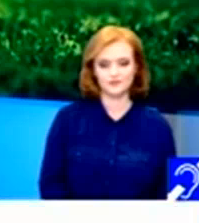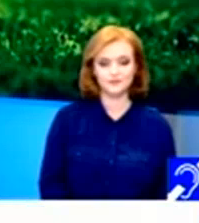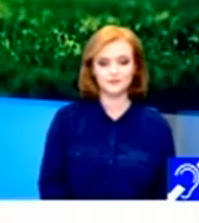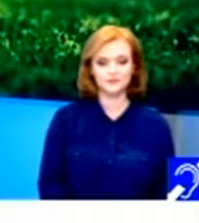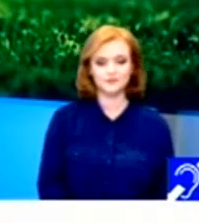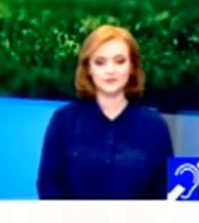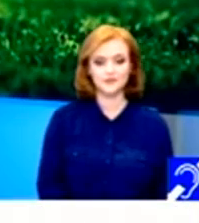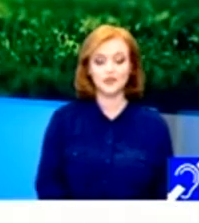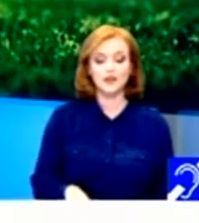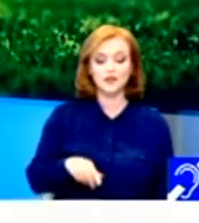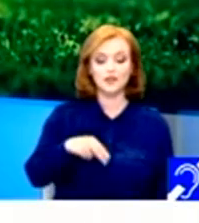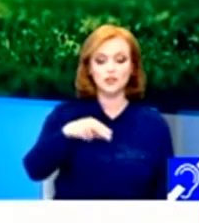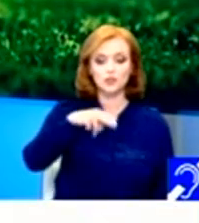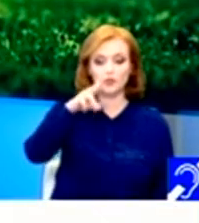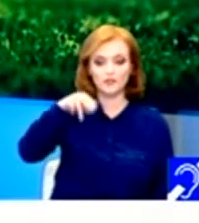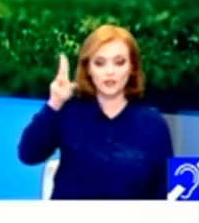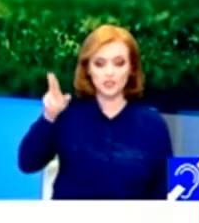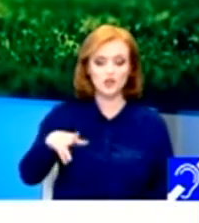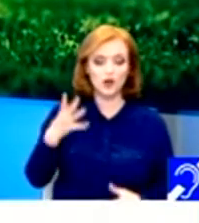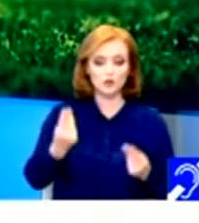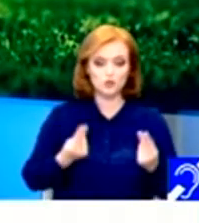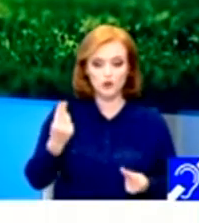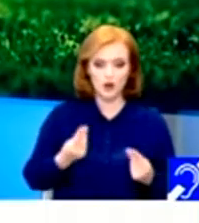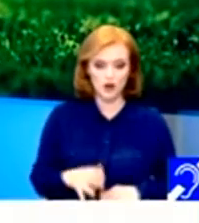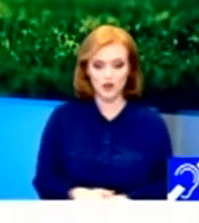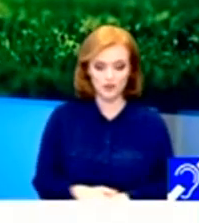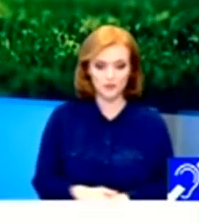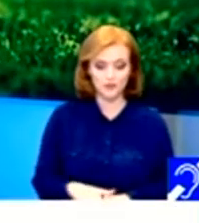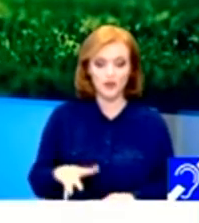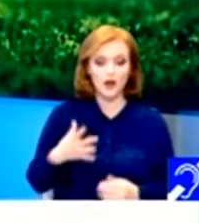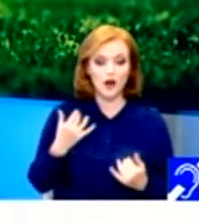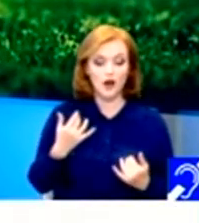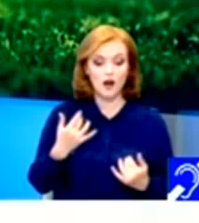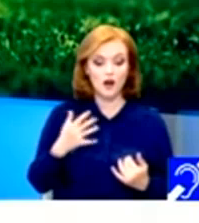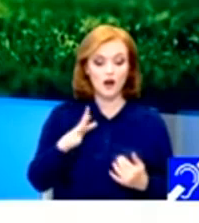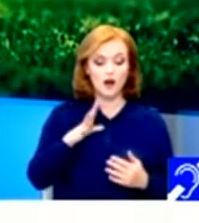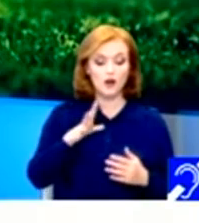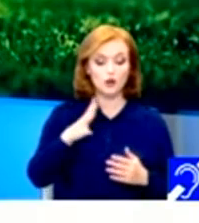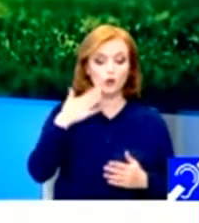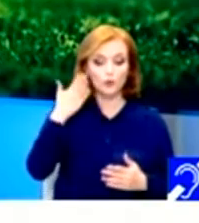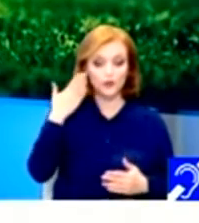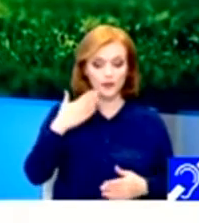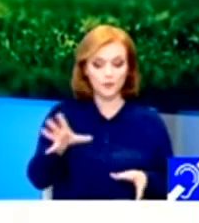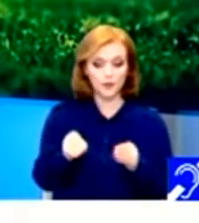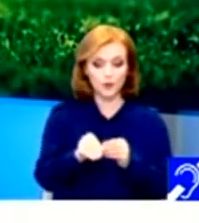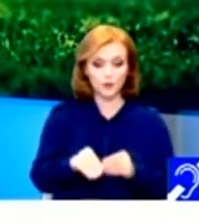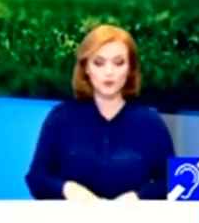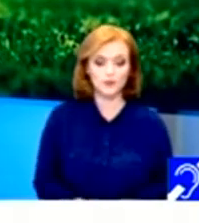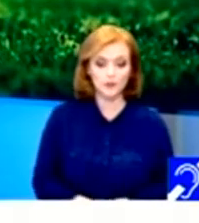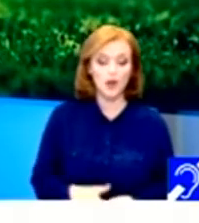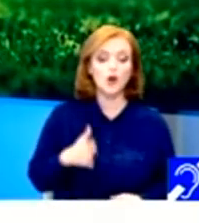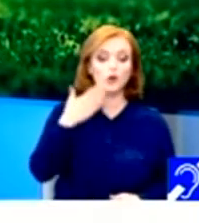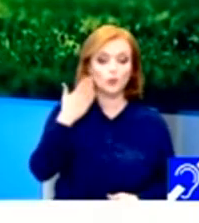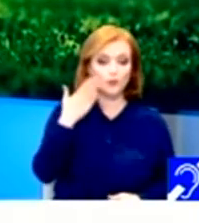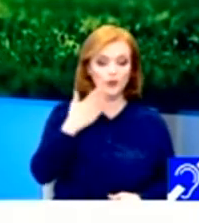Dubla cu Feroe și Norvegia din preliminariile campionatului european este una revenirilor. Selecționerul României Cosmin Contra a readus sub